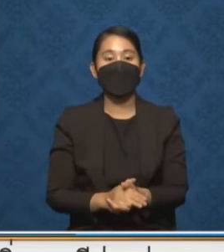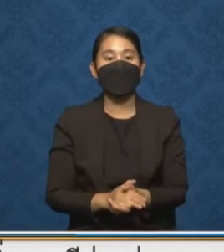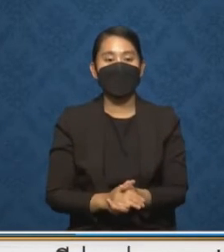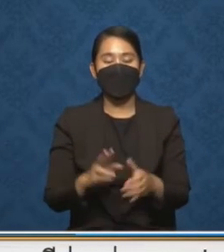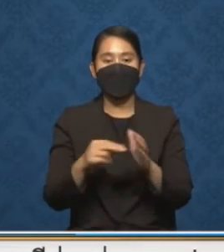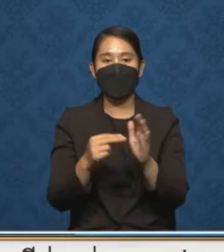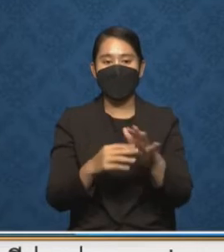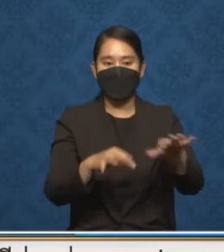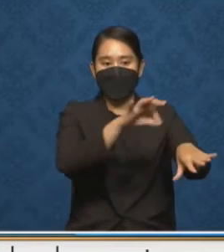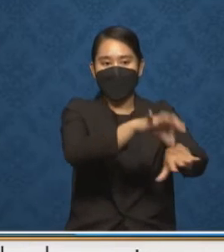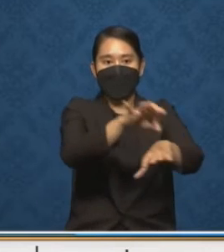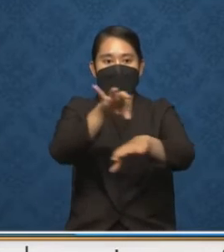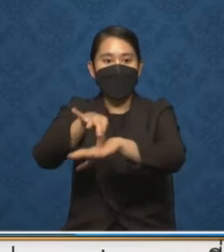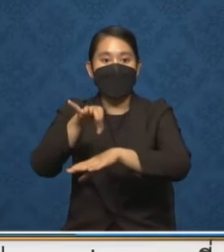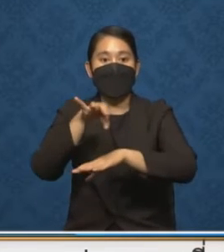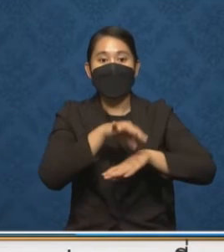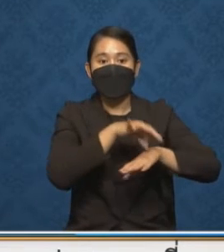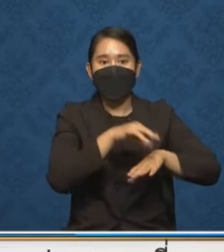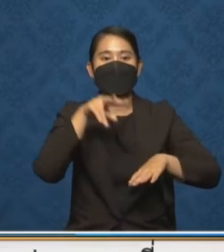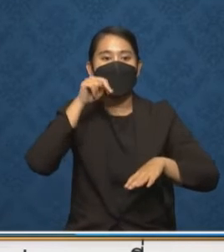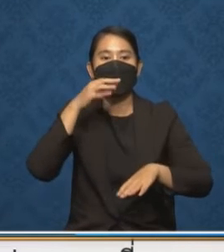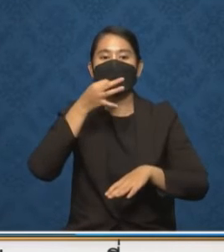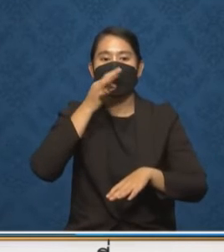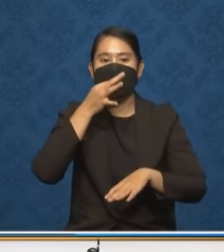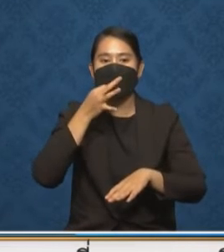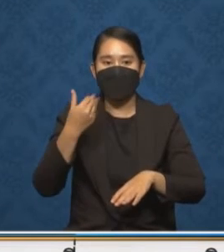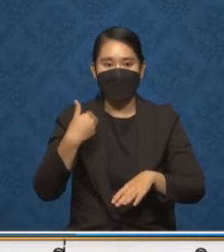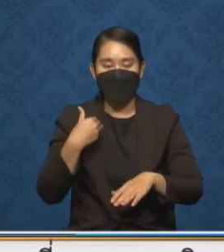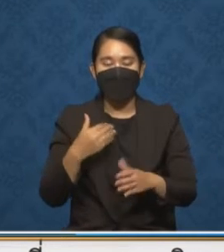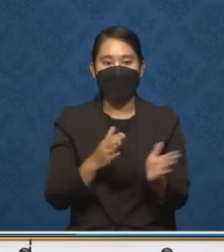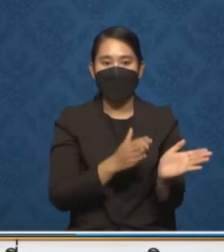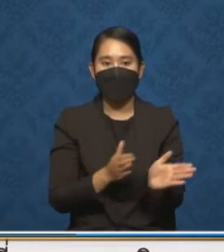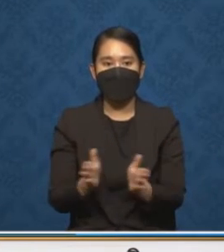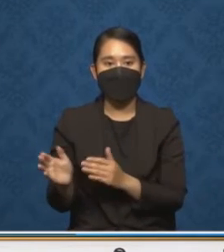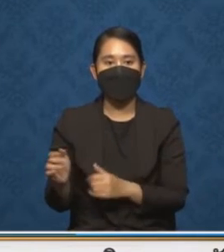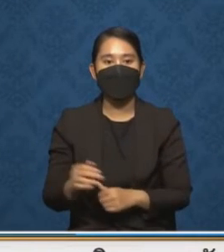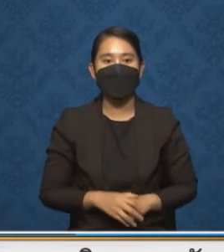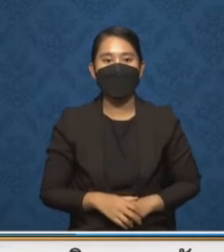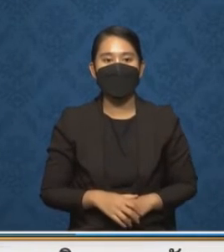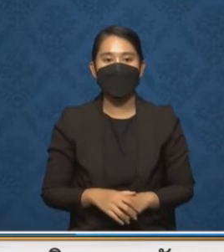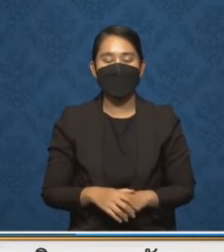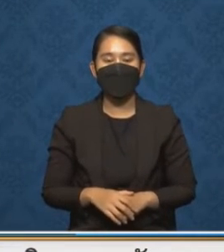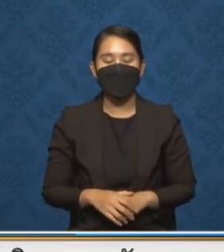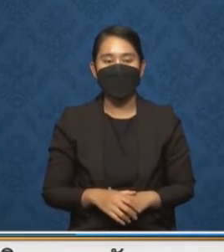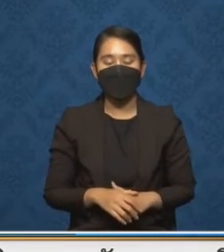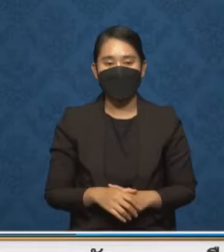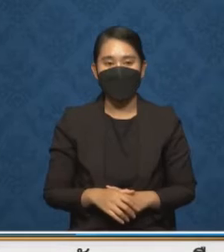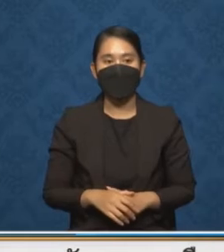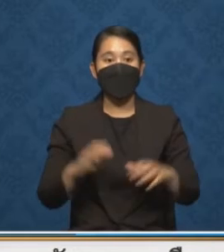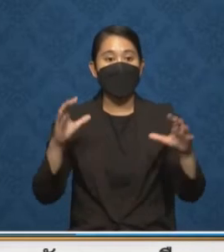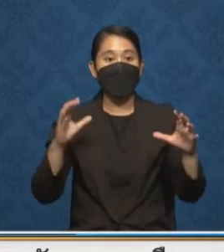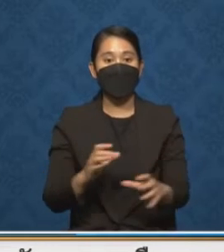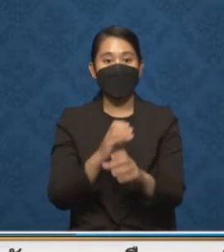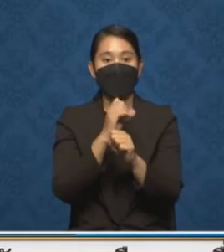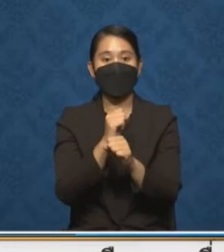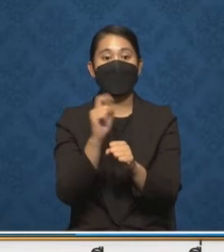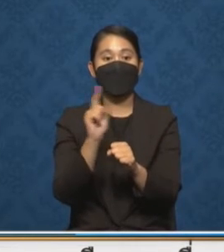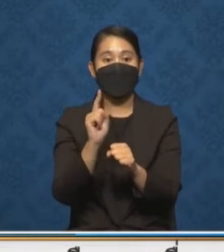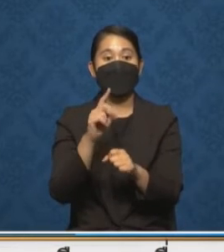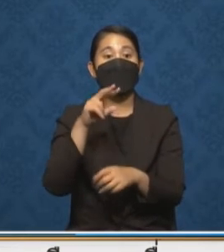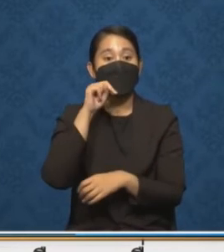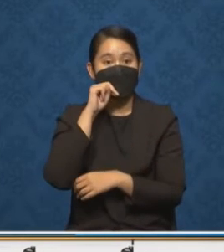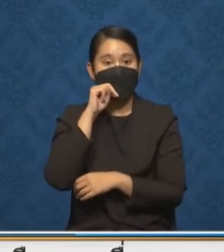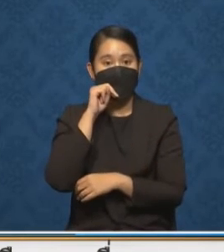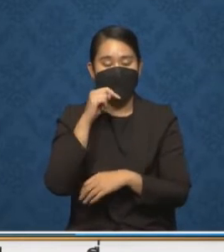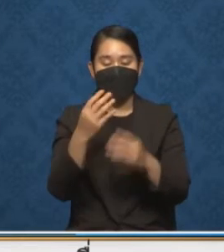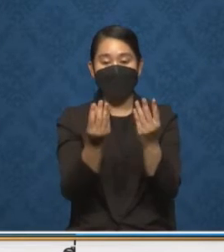บางชุบบางชั้น อาจจะมีน้เข็มอยบก็ตามนะครับสลายดต่ไปครับเพราฉนั้นโดยรวมแล้ครับเรามีน้ำประดาอย